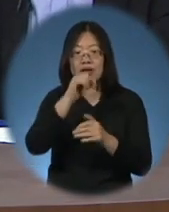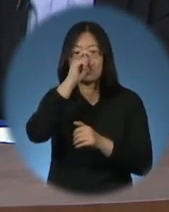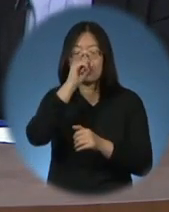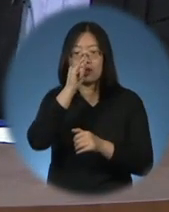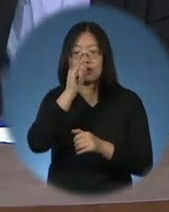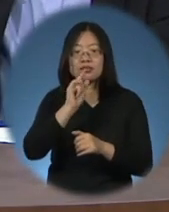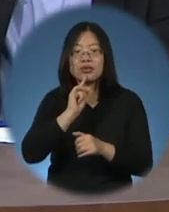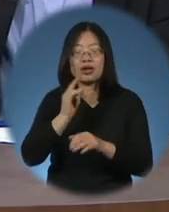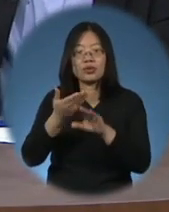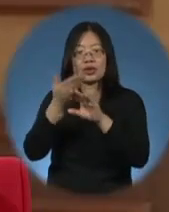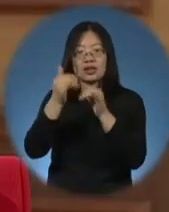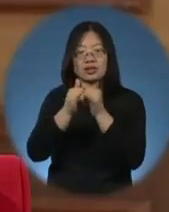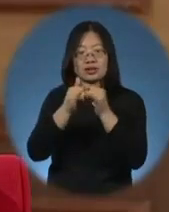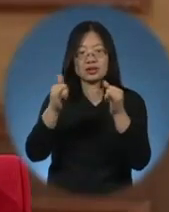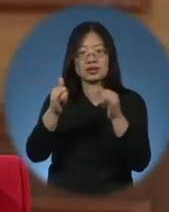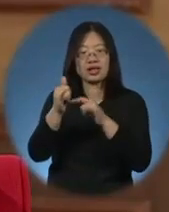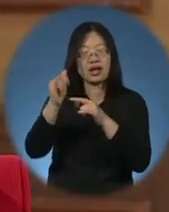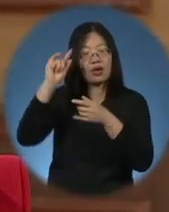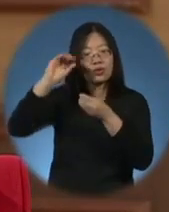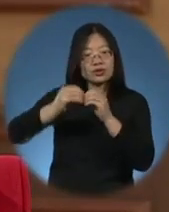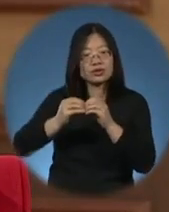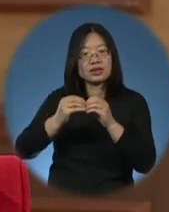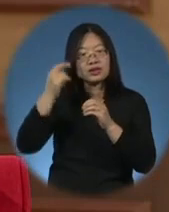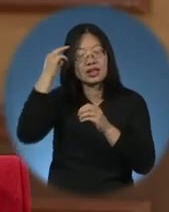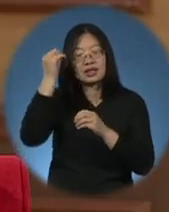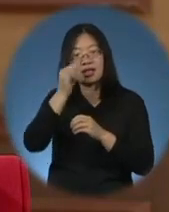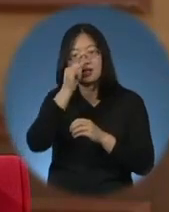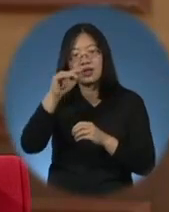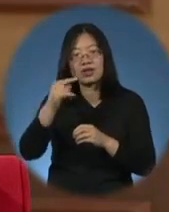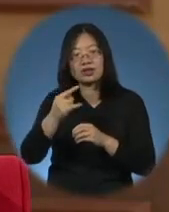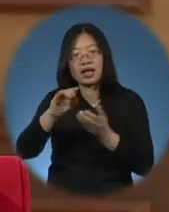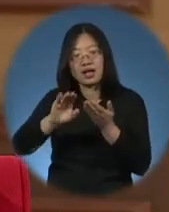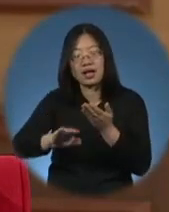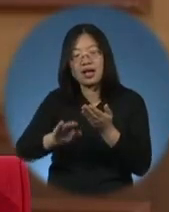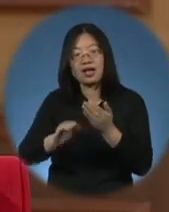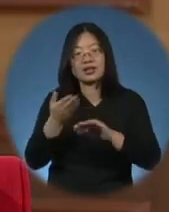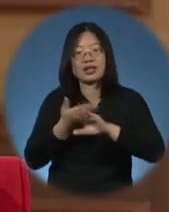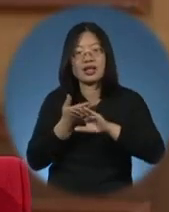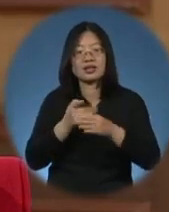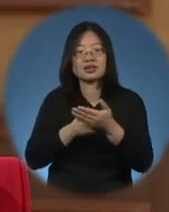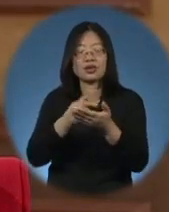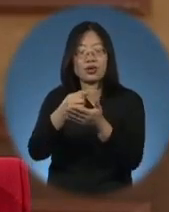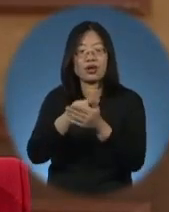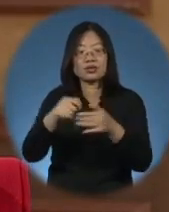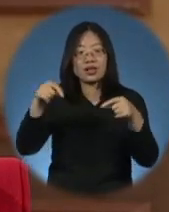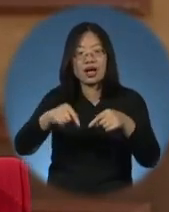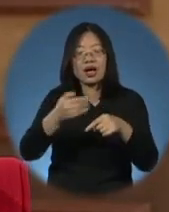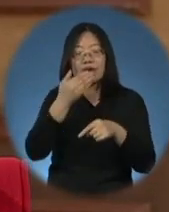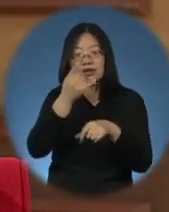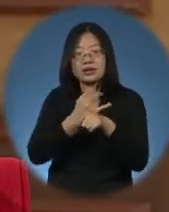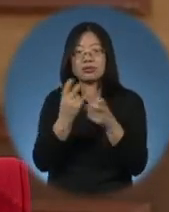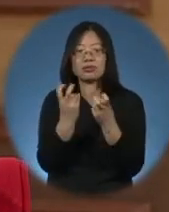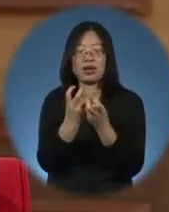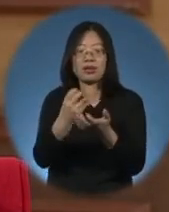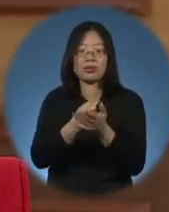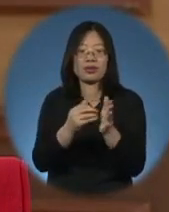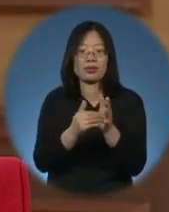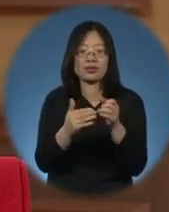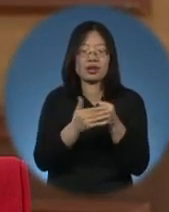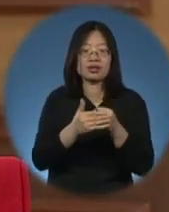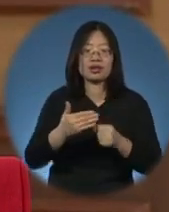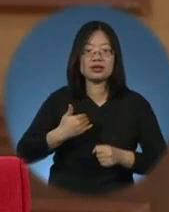장점은 위에 있는 분이 엉뚱한 생각을 하더라도 아래 다수가 다른 의견으로 협의할 수 있는 방법이 돼요. 네, 그래서